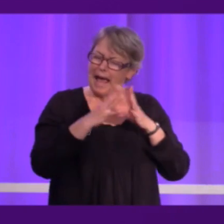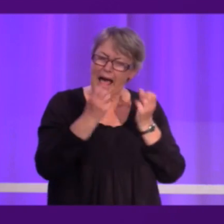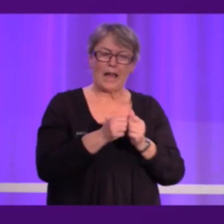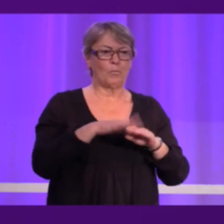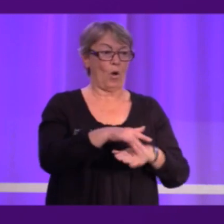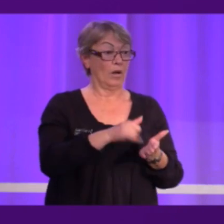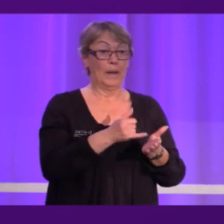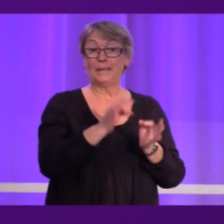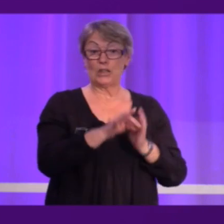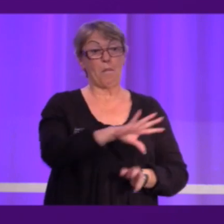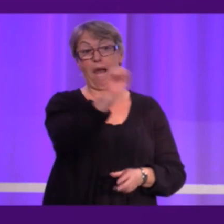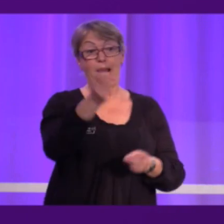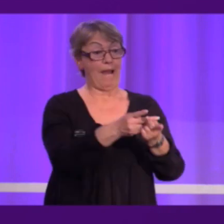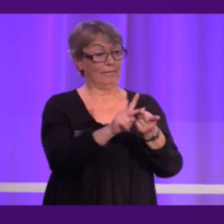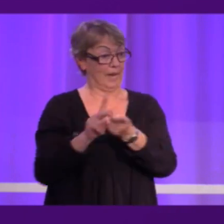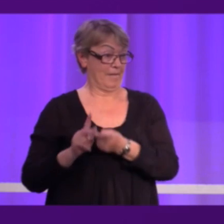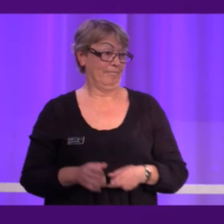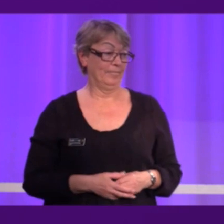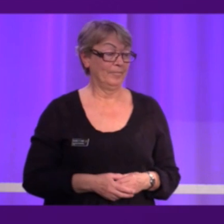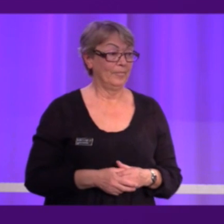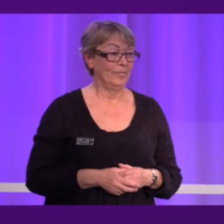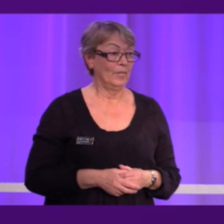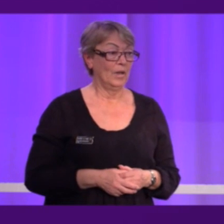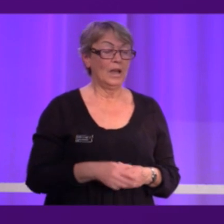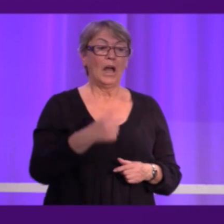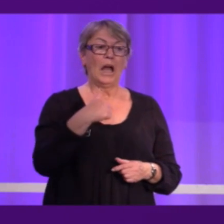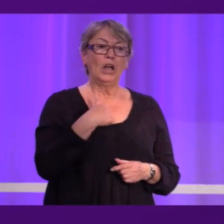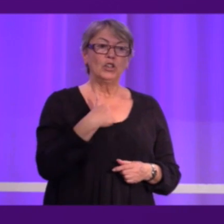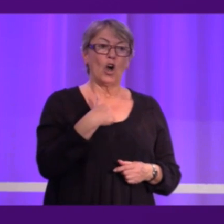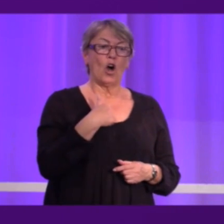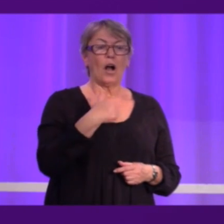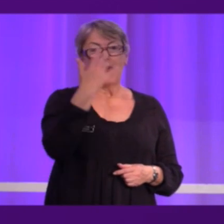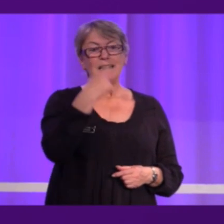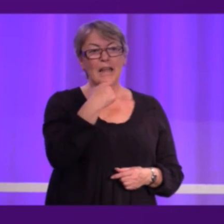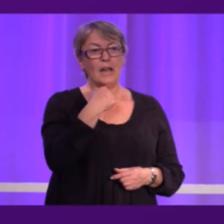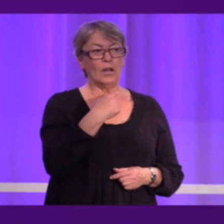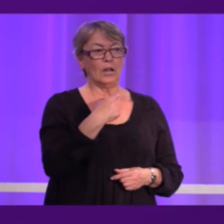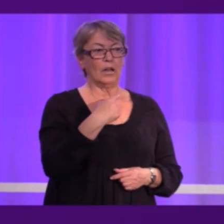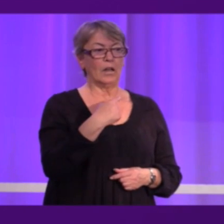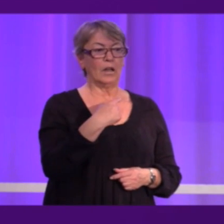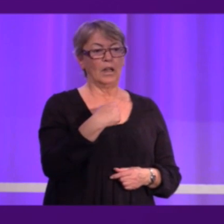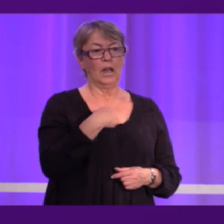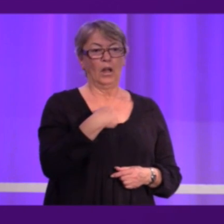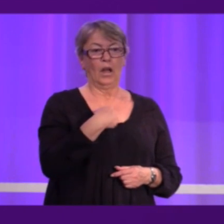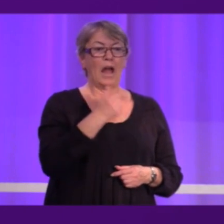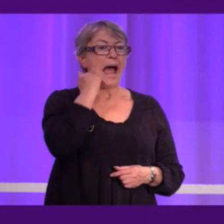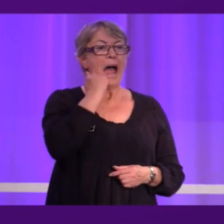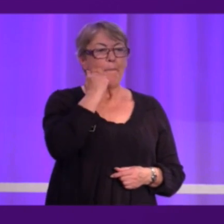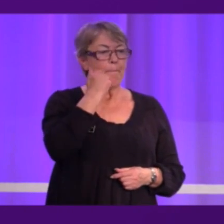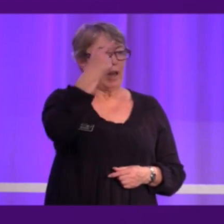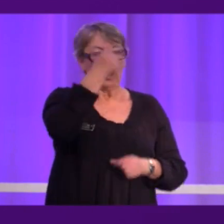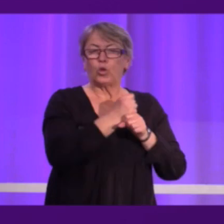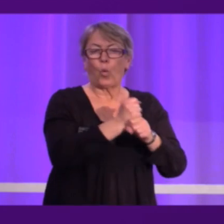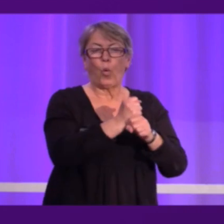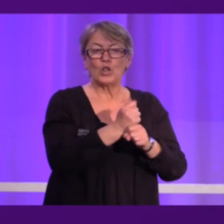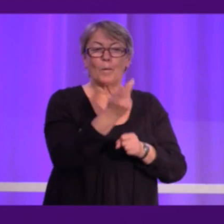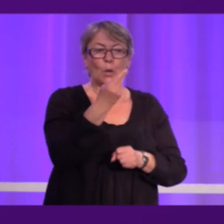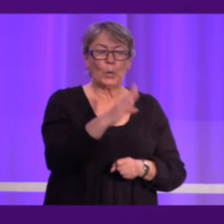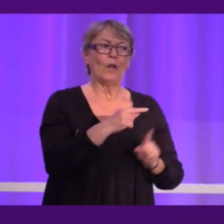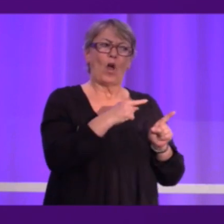den, precis som alla andra. Och jag kan nog säga det att jag nu kommer också vara Apple trogen som kund. För